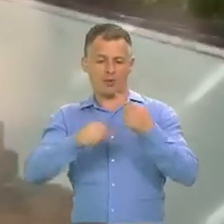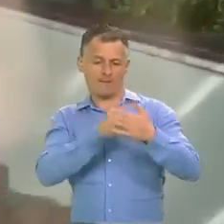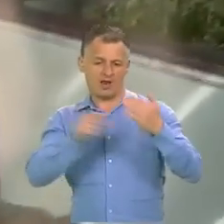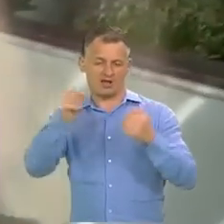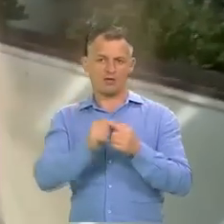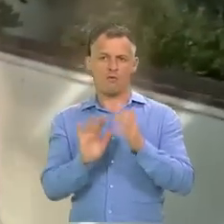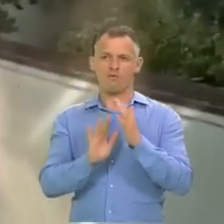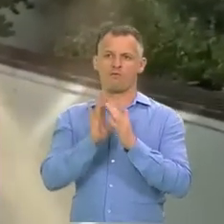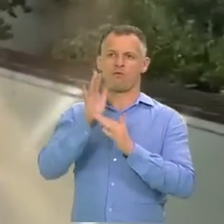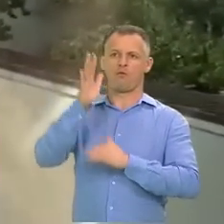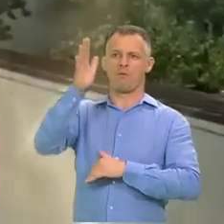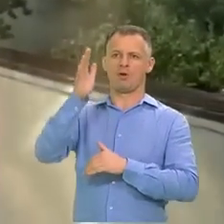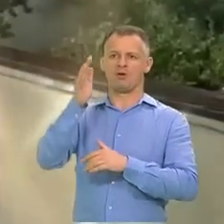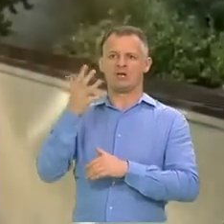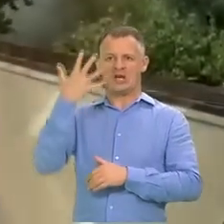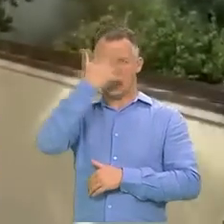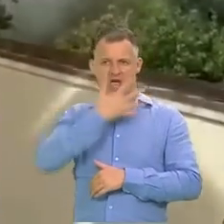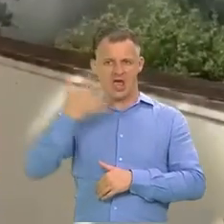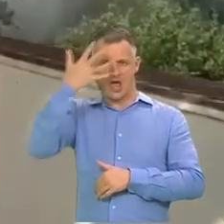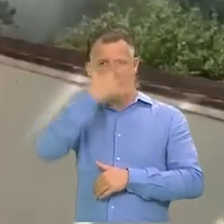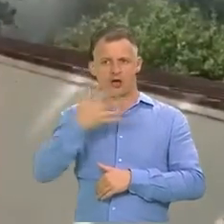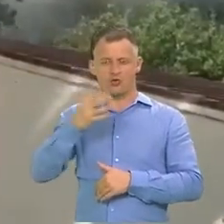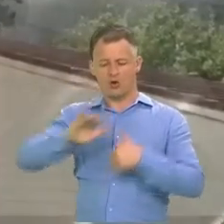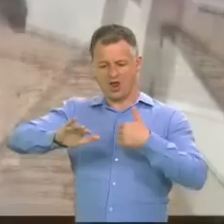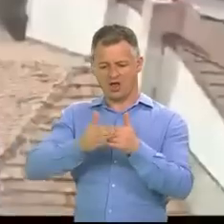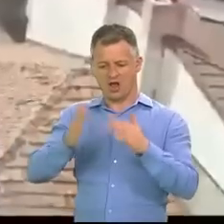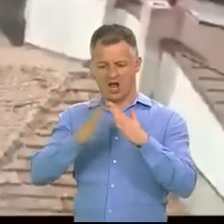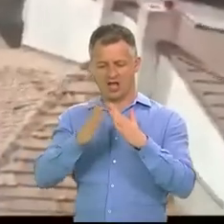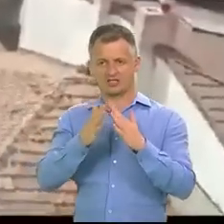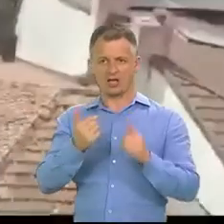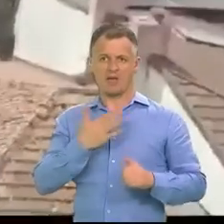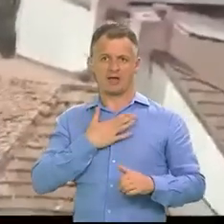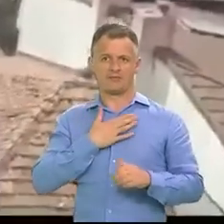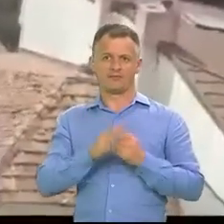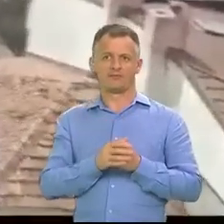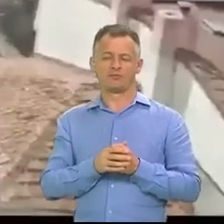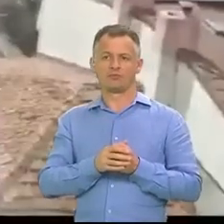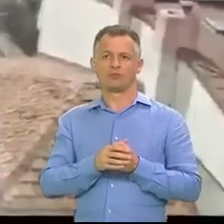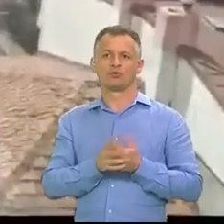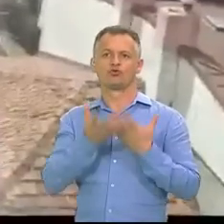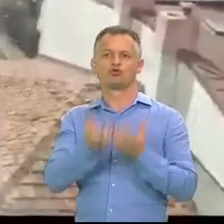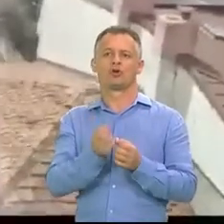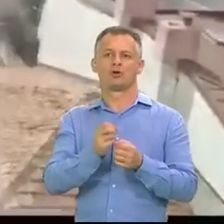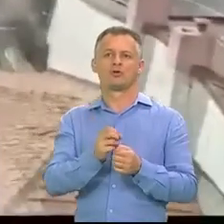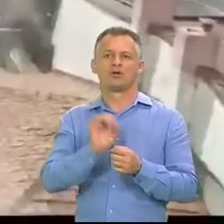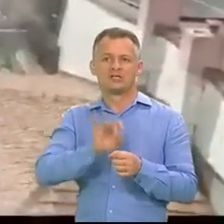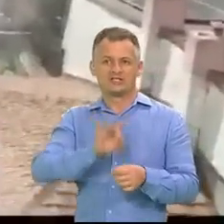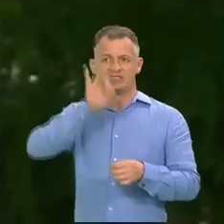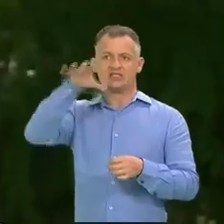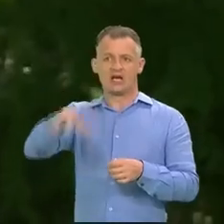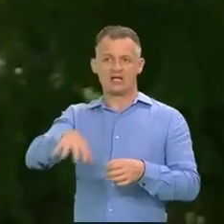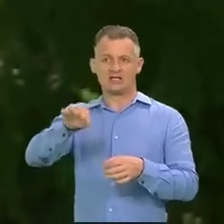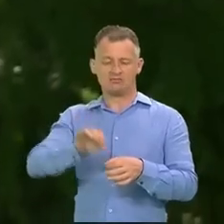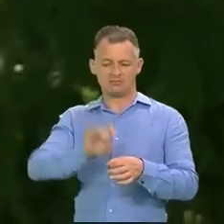negru vis-a-vis de casa mea, e un fum negru din acoperiș așa. Și au sărit de la casele respective materiale